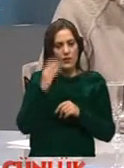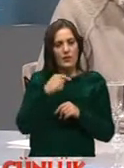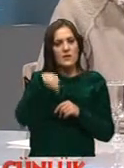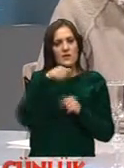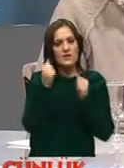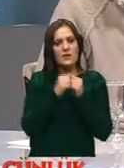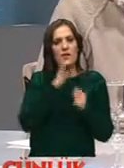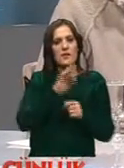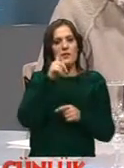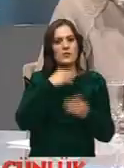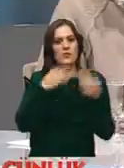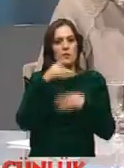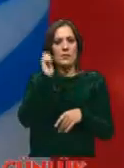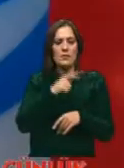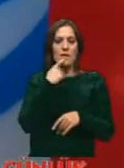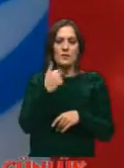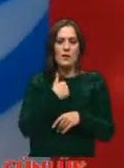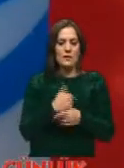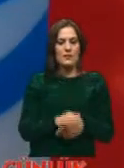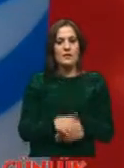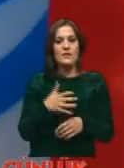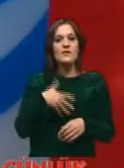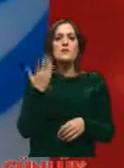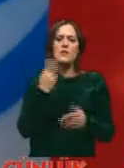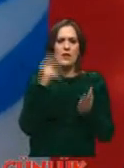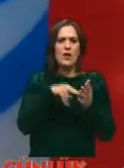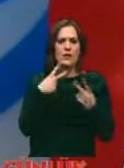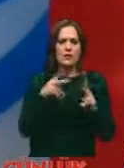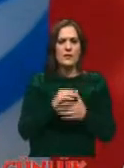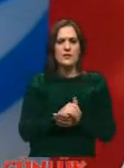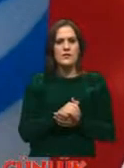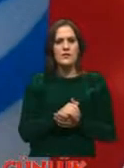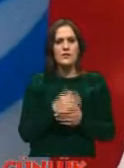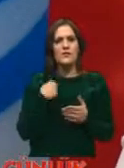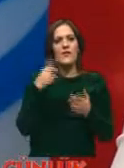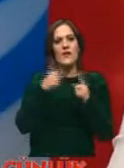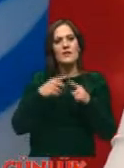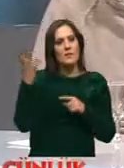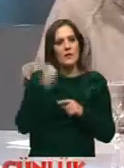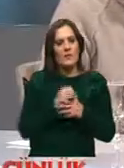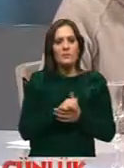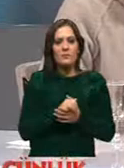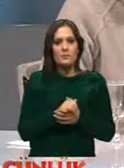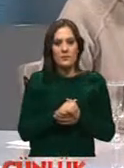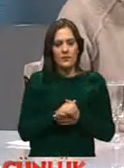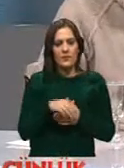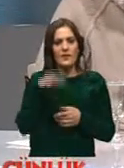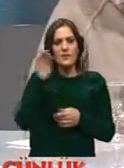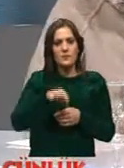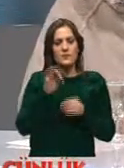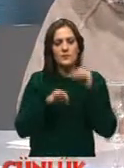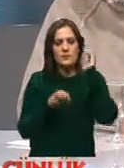sizinle harika bir sohbet yapalım derim ben. İstemezseniz kalkabiliriz. Hesap alalım. Efendim,